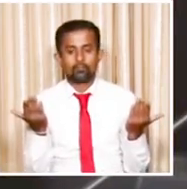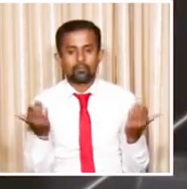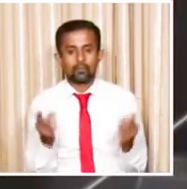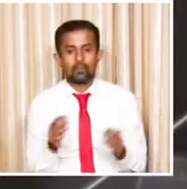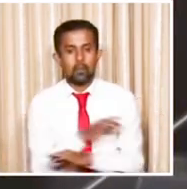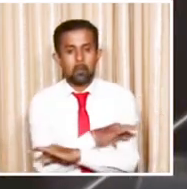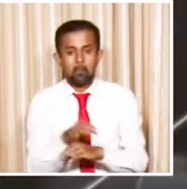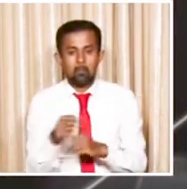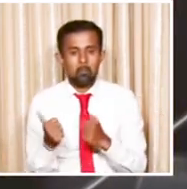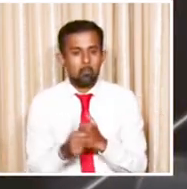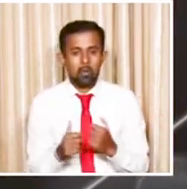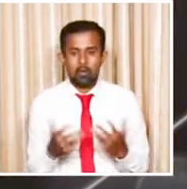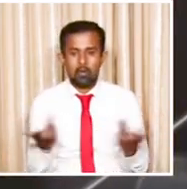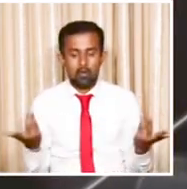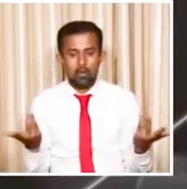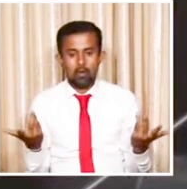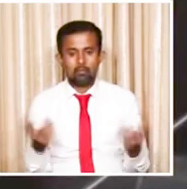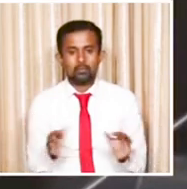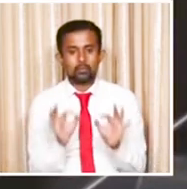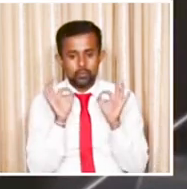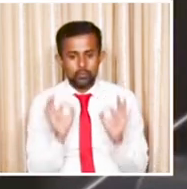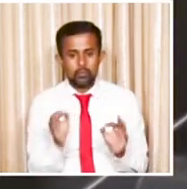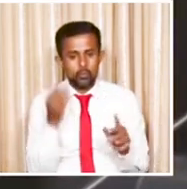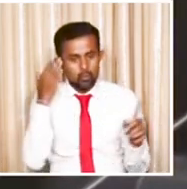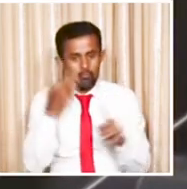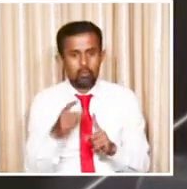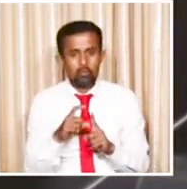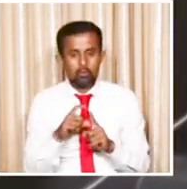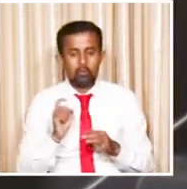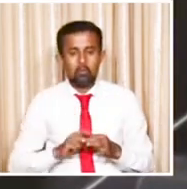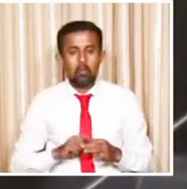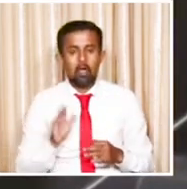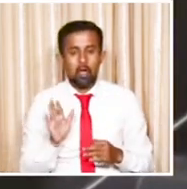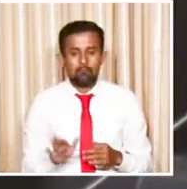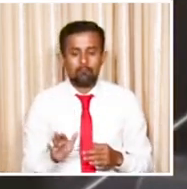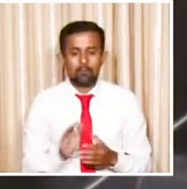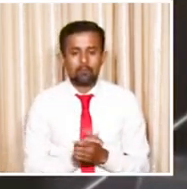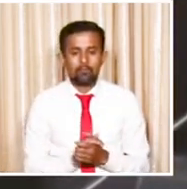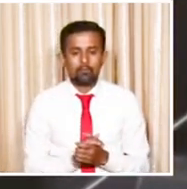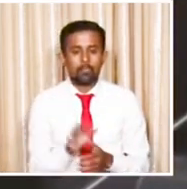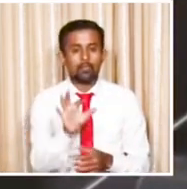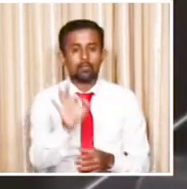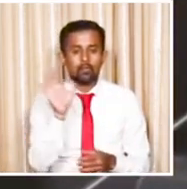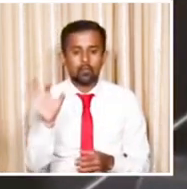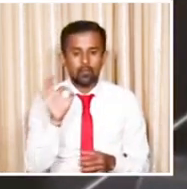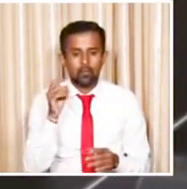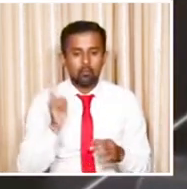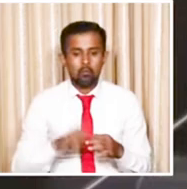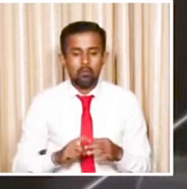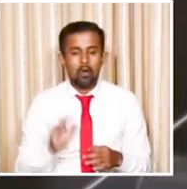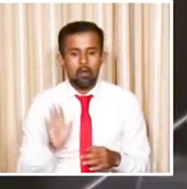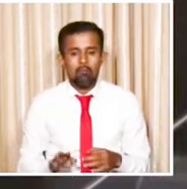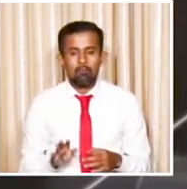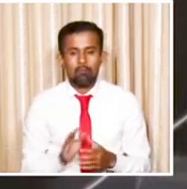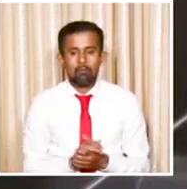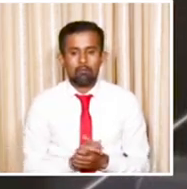වැඩ පිළිවෙලක් සිද්ධ වෙලා නැහැ එහෙනම් මේක පළදායිතාව පිළිබඳ බරපතල ප්‍රශ්නයක් තියෙනවා මේ අය තෝරා ගැනීම පිළිබඳ ප්‍රශ්නයක් තියෙනවා